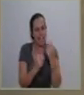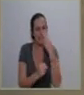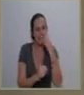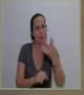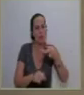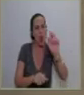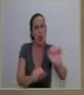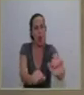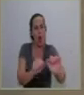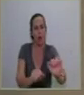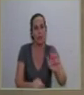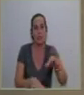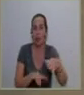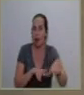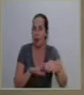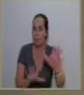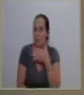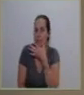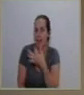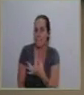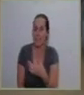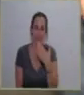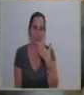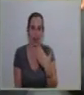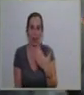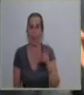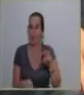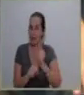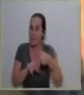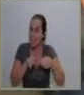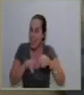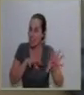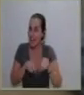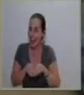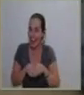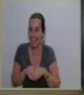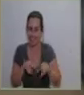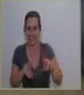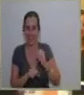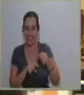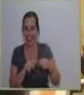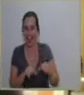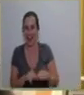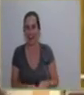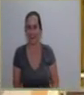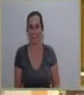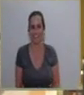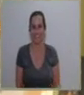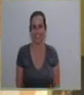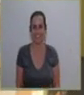כמה שיותר, כמה שיותר להגיד. וואי, יש לך לק ממש יפה. תודה. אפשר שנעשה גם לק אחר כך? אפשר.